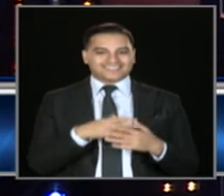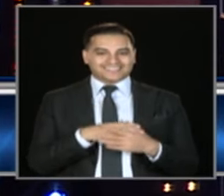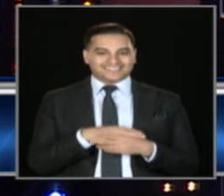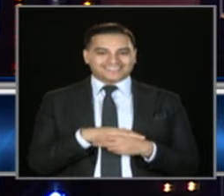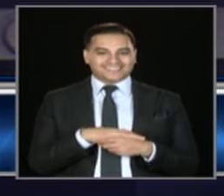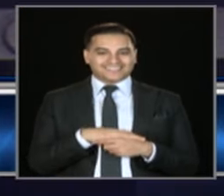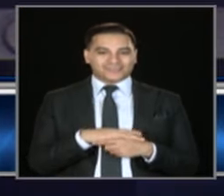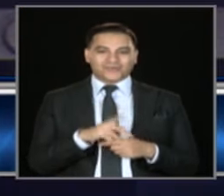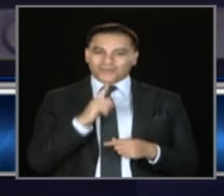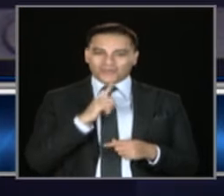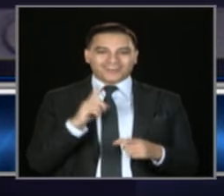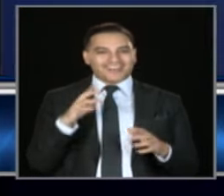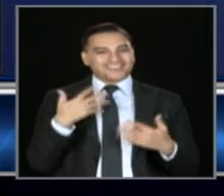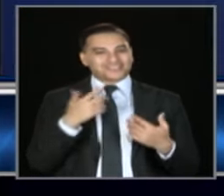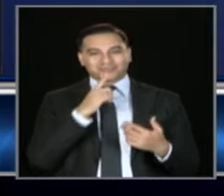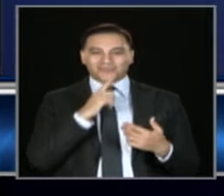والله.